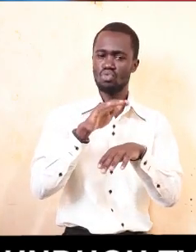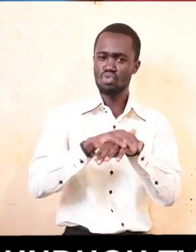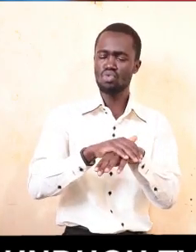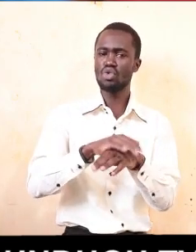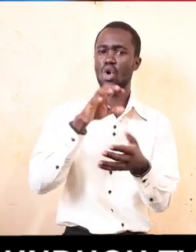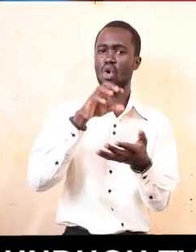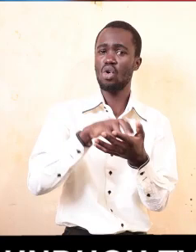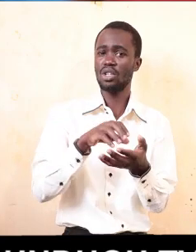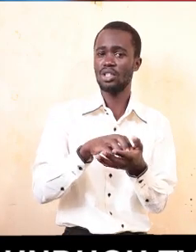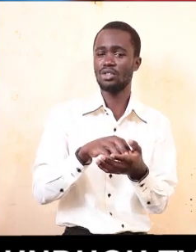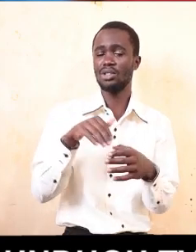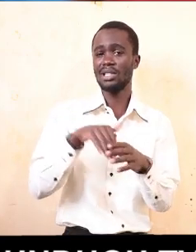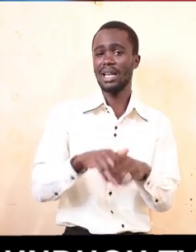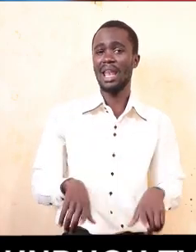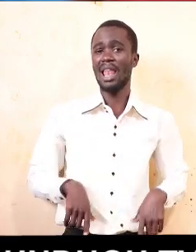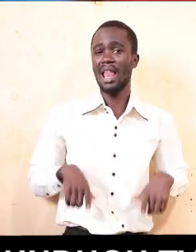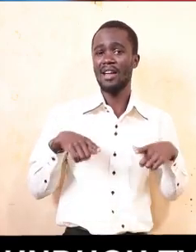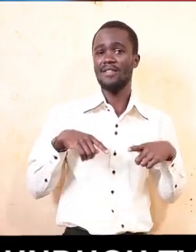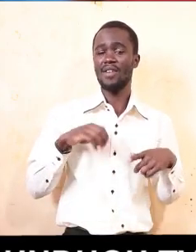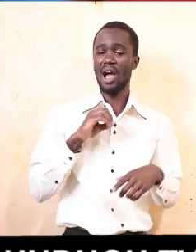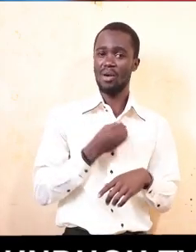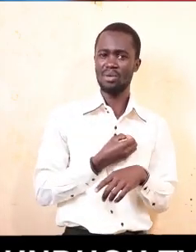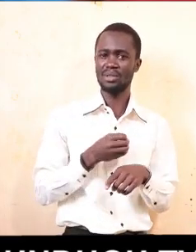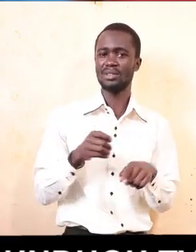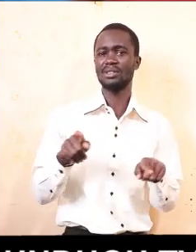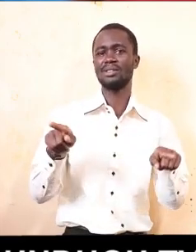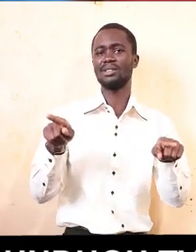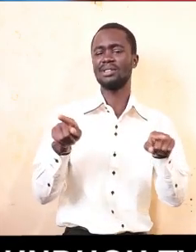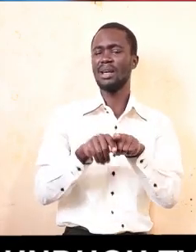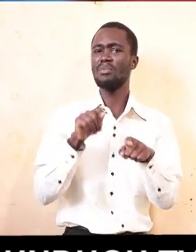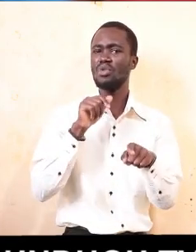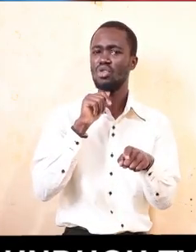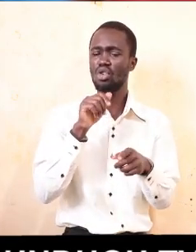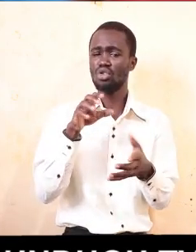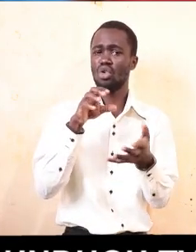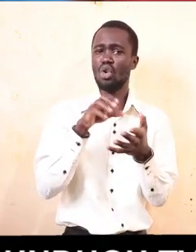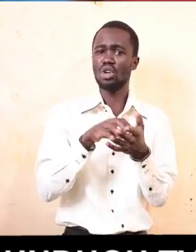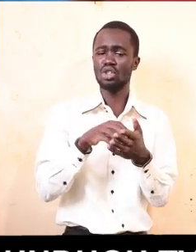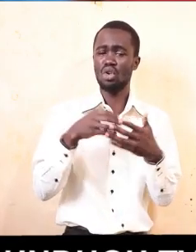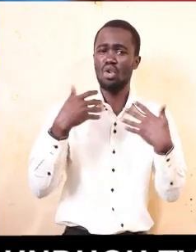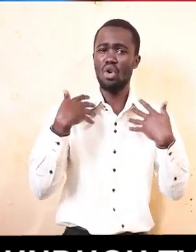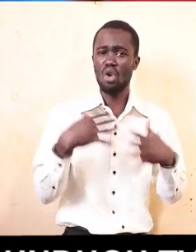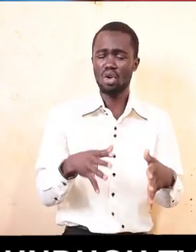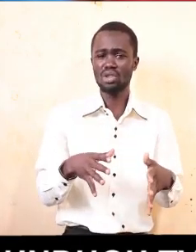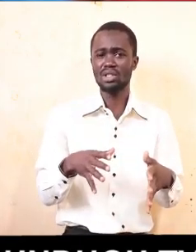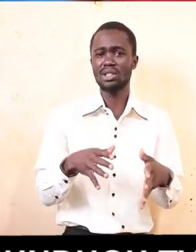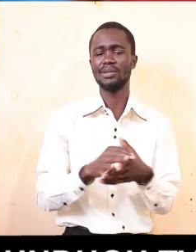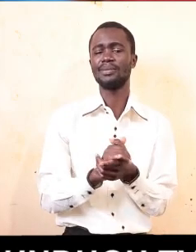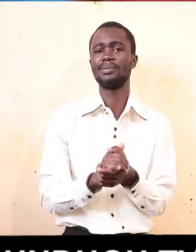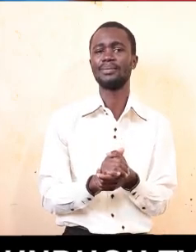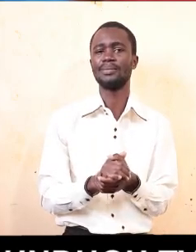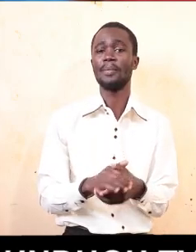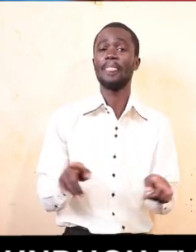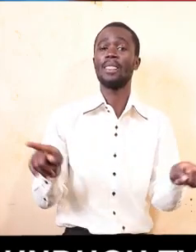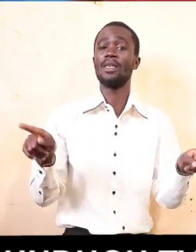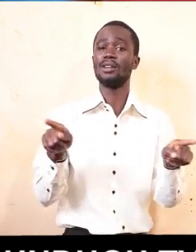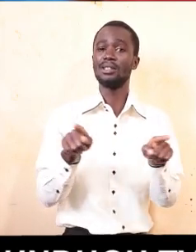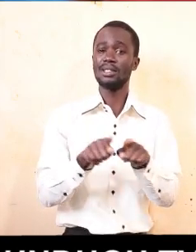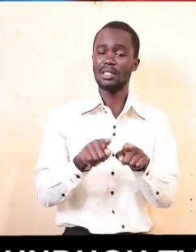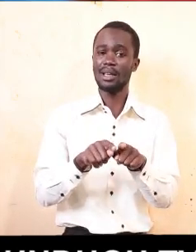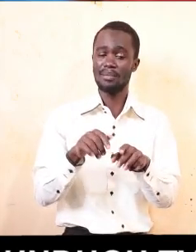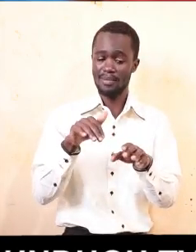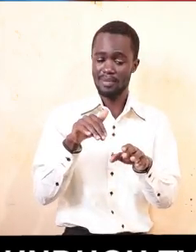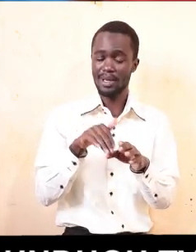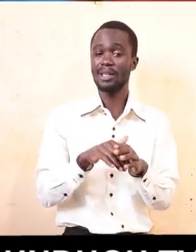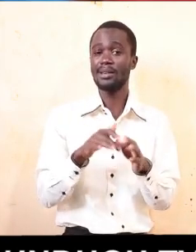kupendeza mashani mwetu, na sio hali ya kutuangaisha na kutuumiza. Na ndio sababu hapa katika